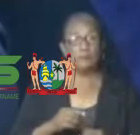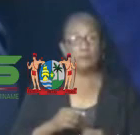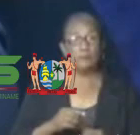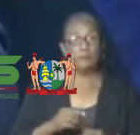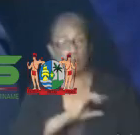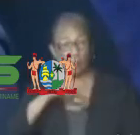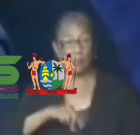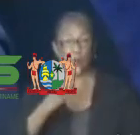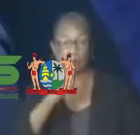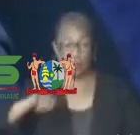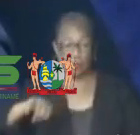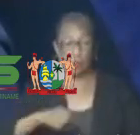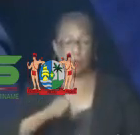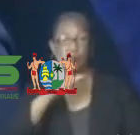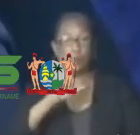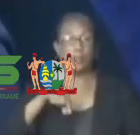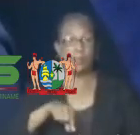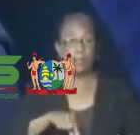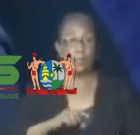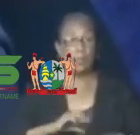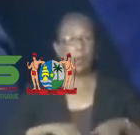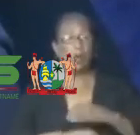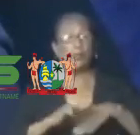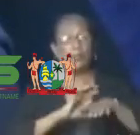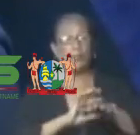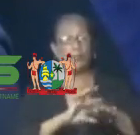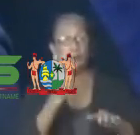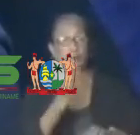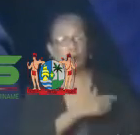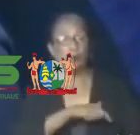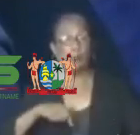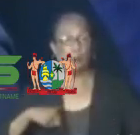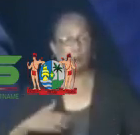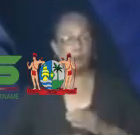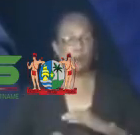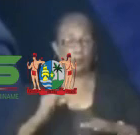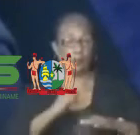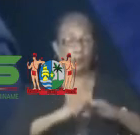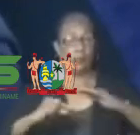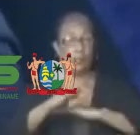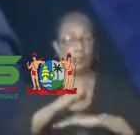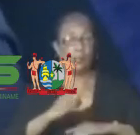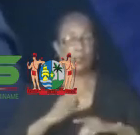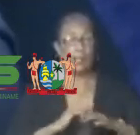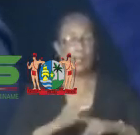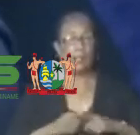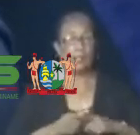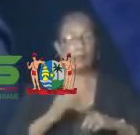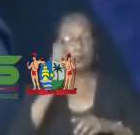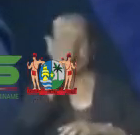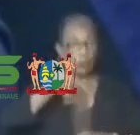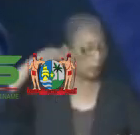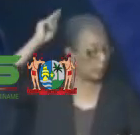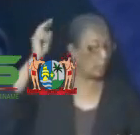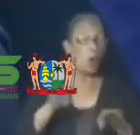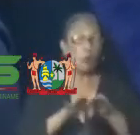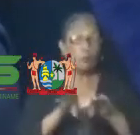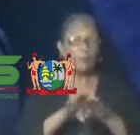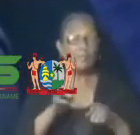hier op 2 juli gehouden worden onder leiding van de twee presidenten van Guyana en Suriname. Op dezelfde